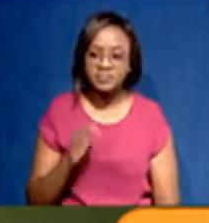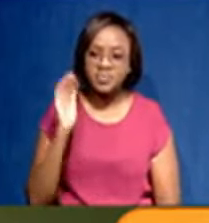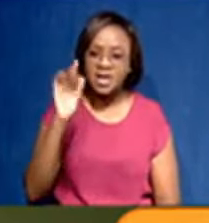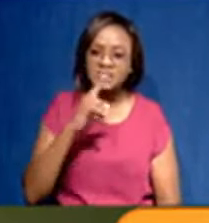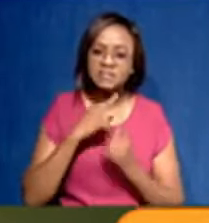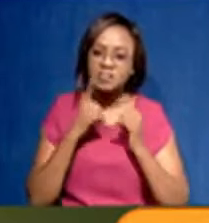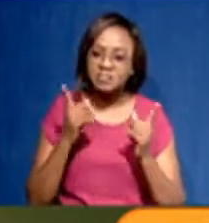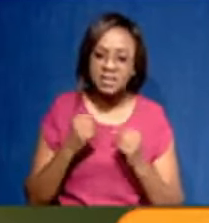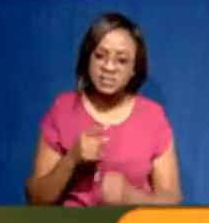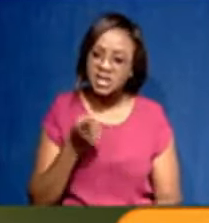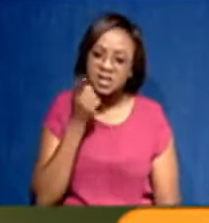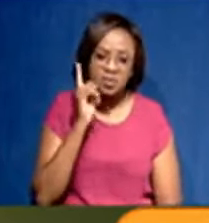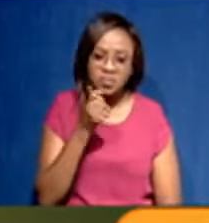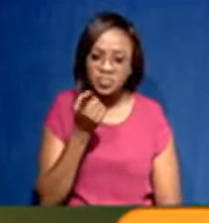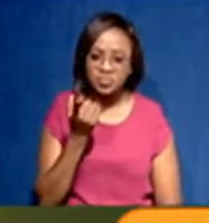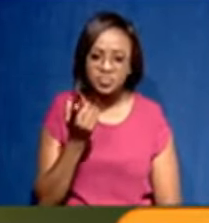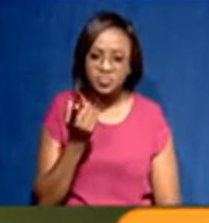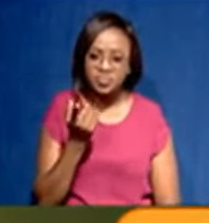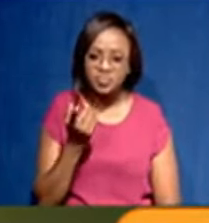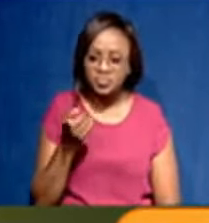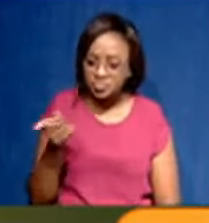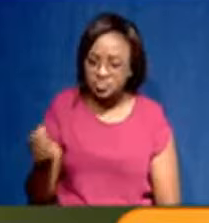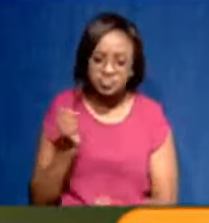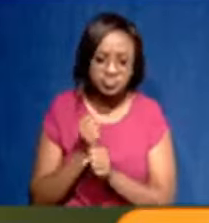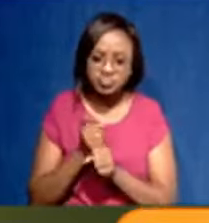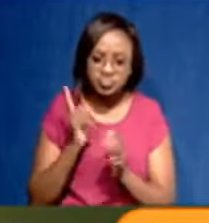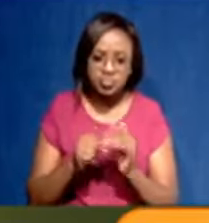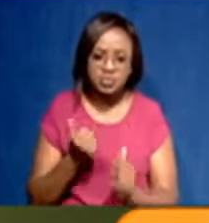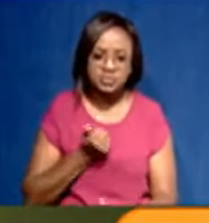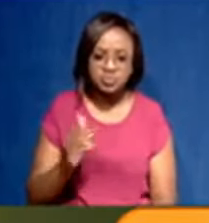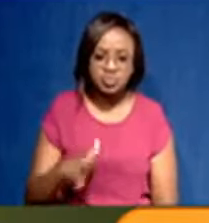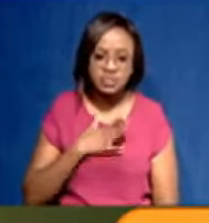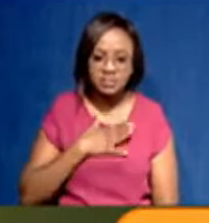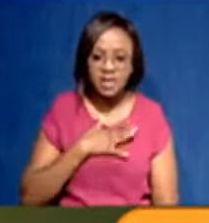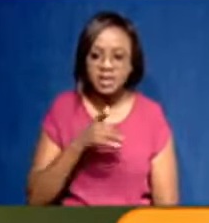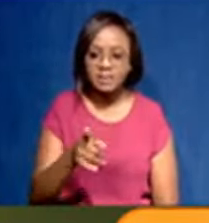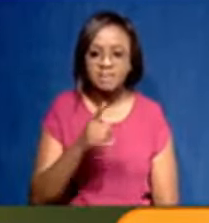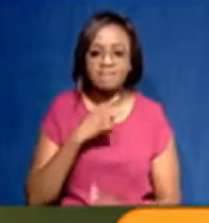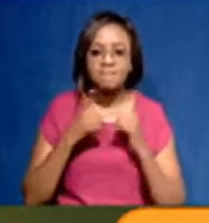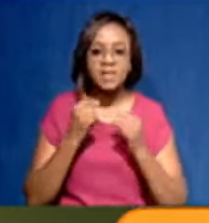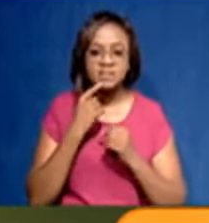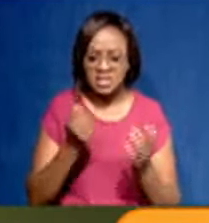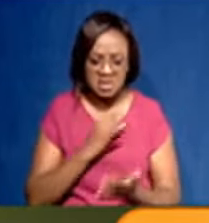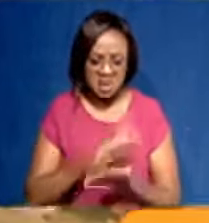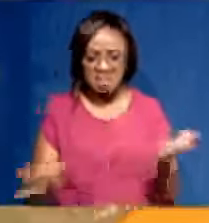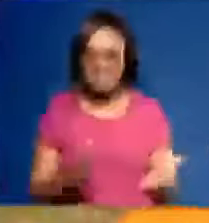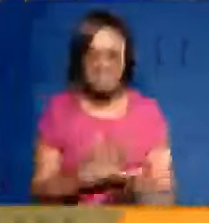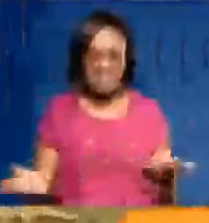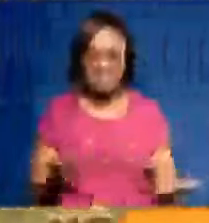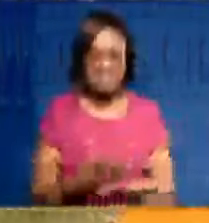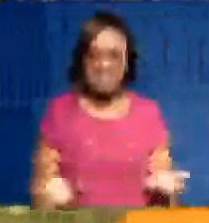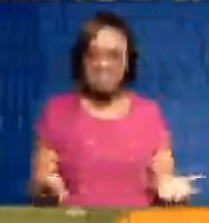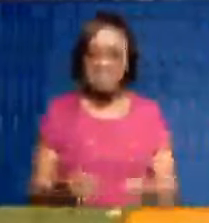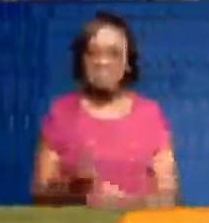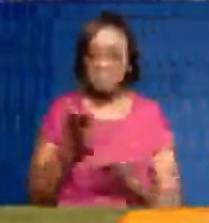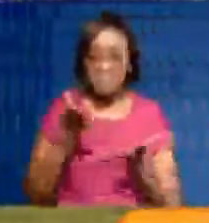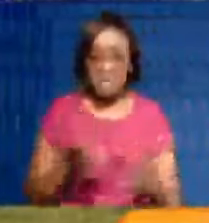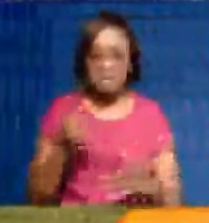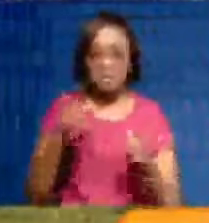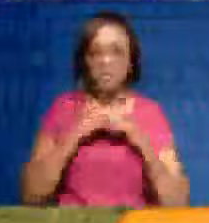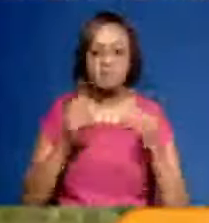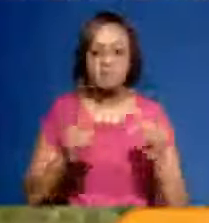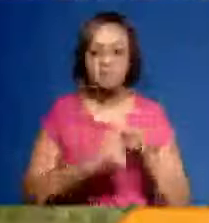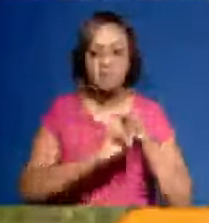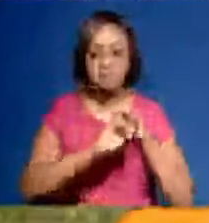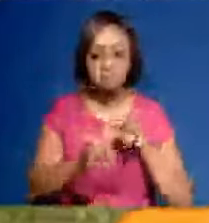Nikamuuliza huyo pasta, nini ulifanyia mtoto wangu? Akaniambia, sichamfanyia kitu. Kwa sasa mhubiri huyo